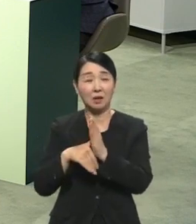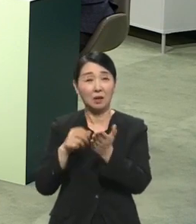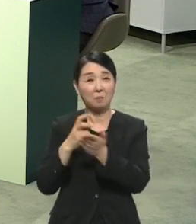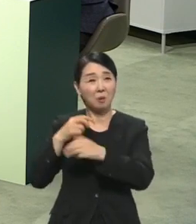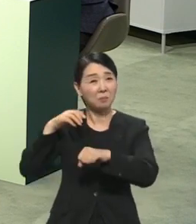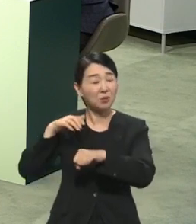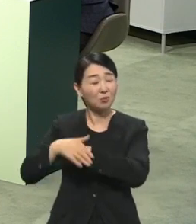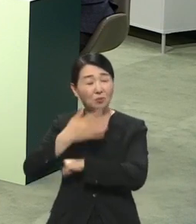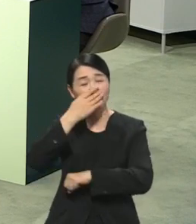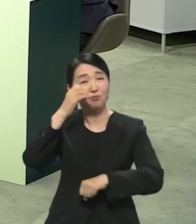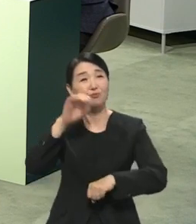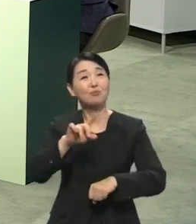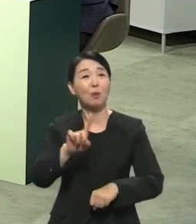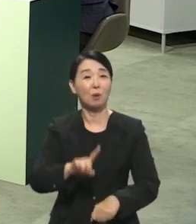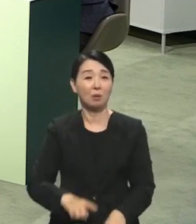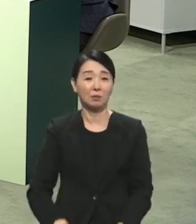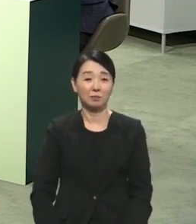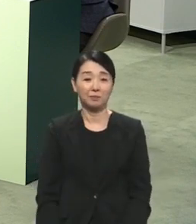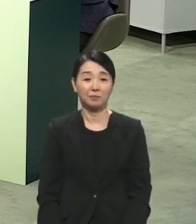되는지 모르겠습니다 지금도